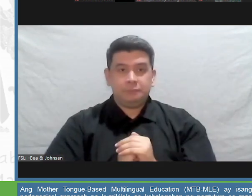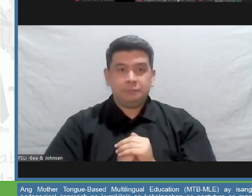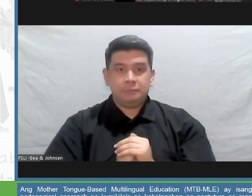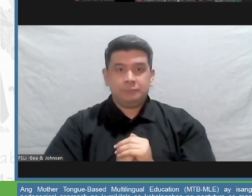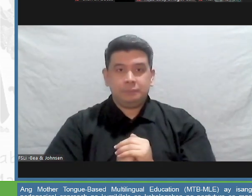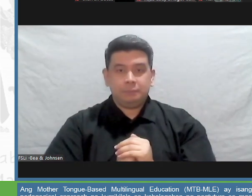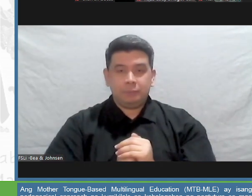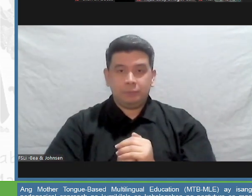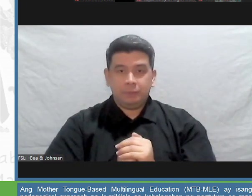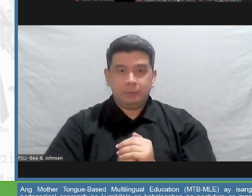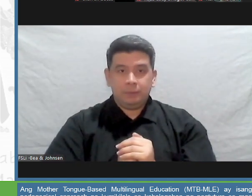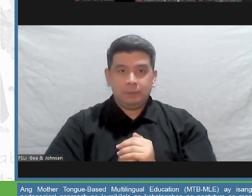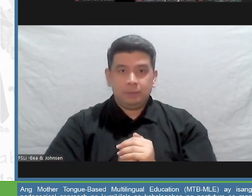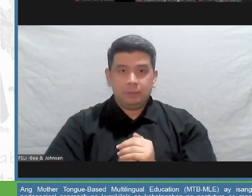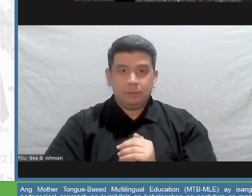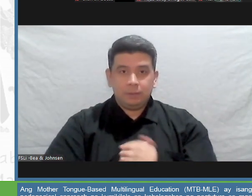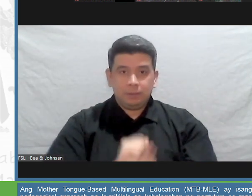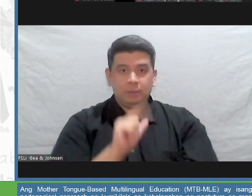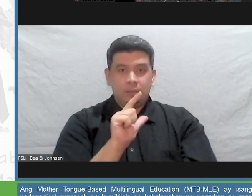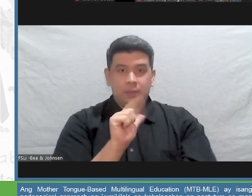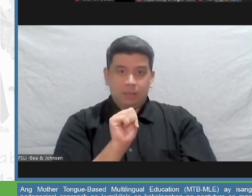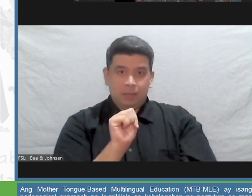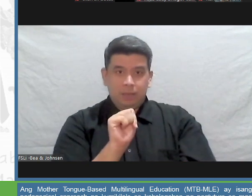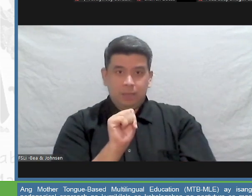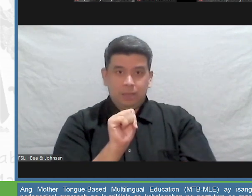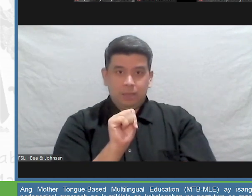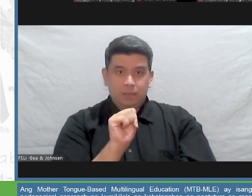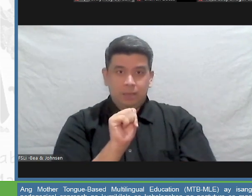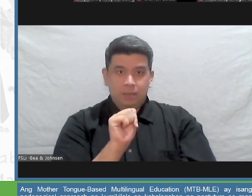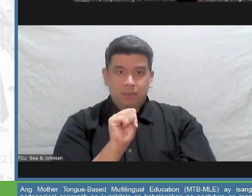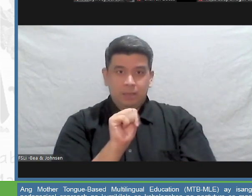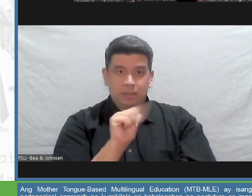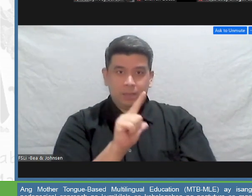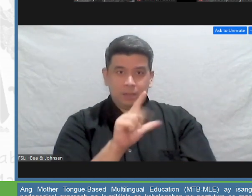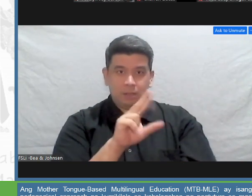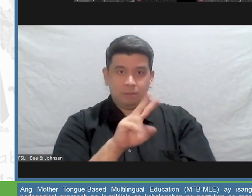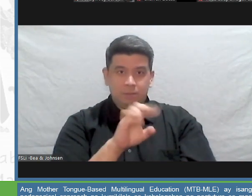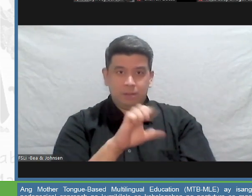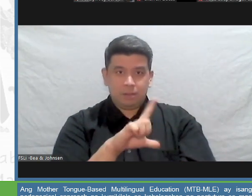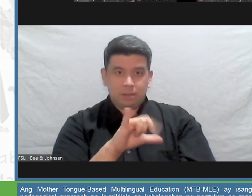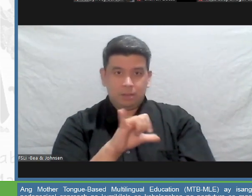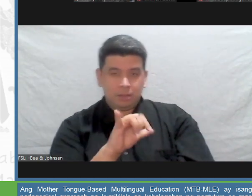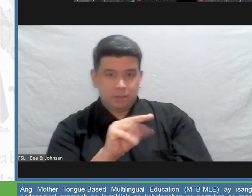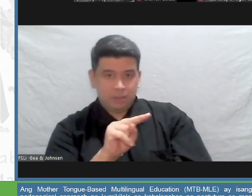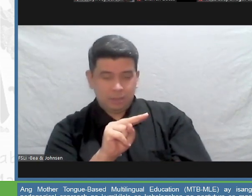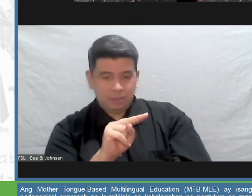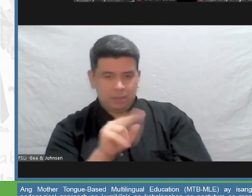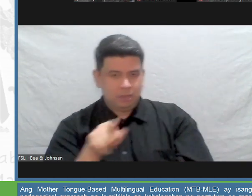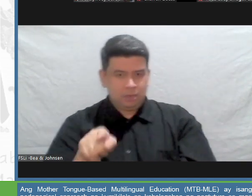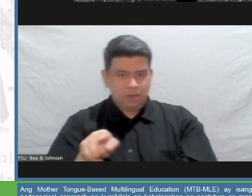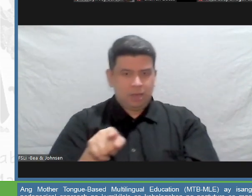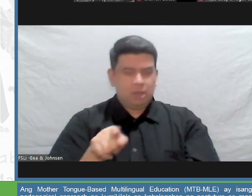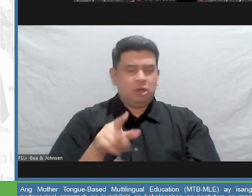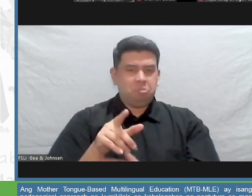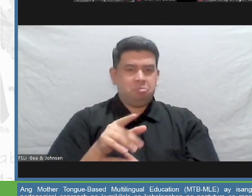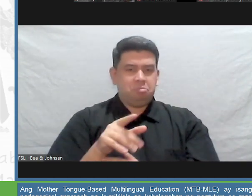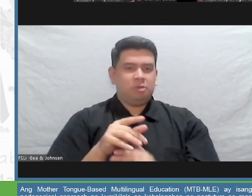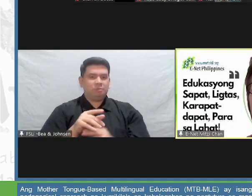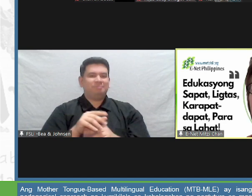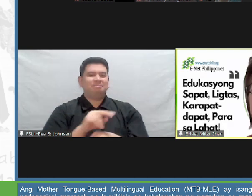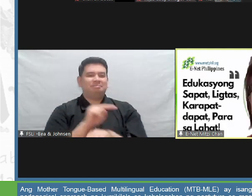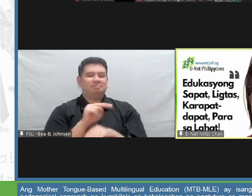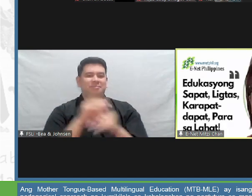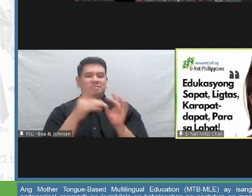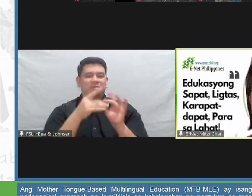ibinibigay ko na po si Alvelyn Joy Verdan, ang National Coordinator ng INET Philippines. para po formal na